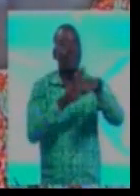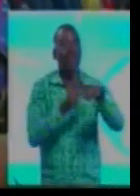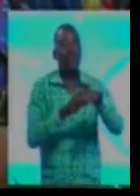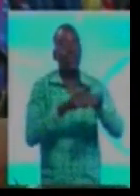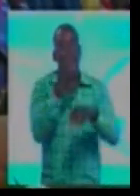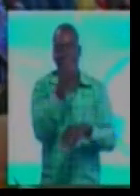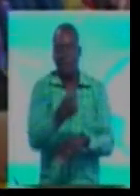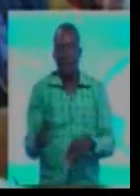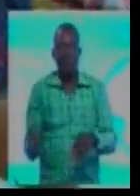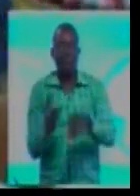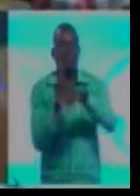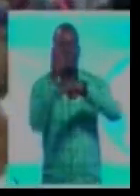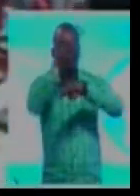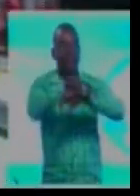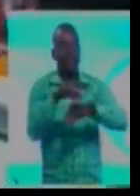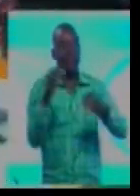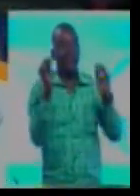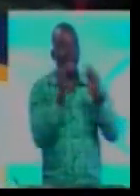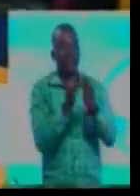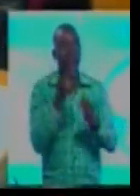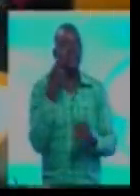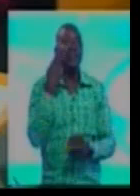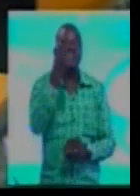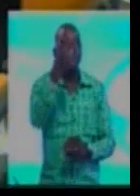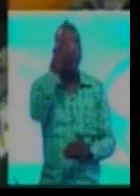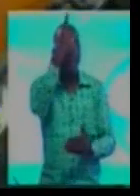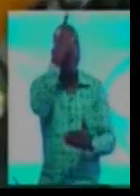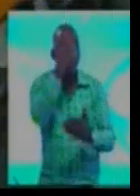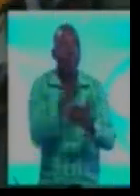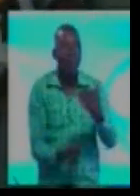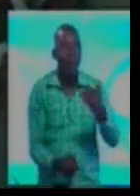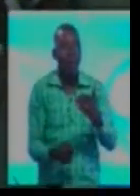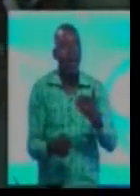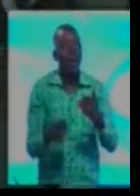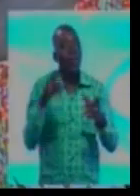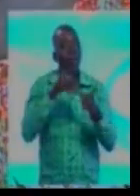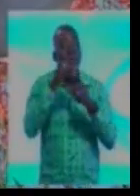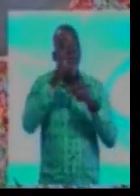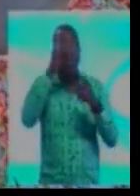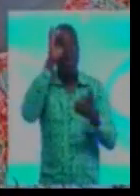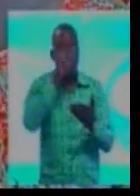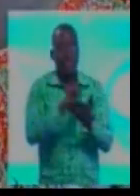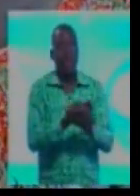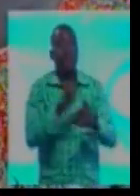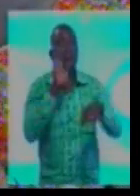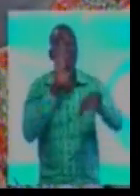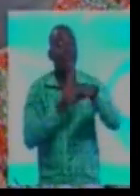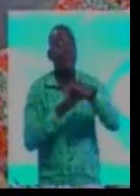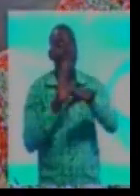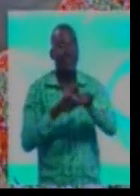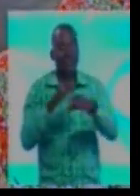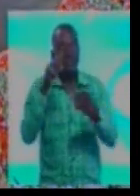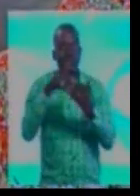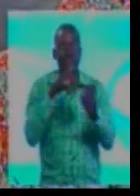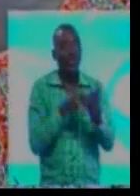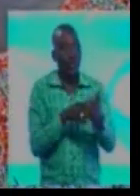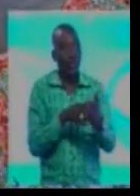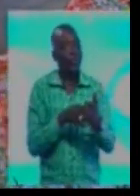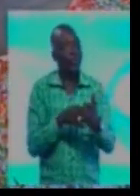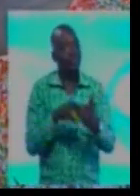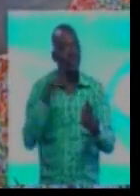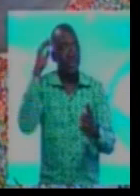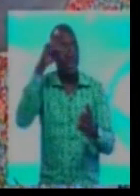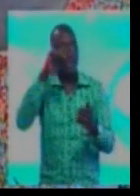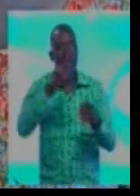de violence et également voir dans quelle mesure, au cas où cette prévention souvent n'est pas très